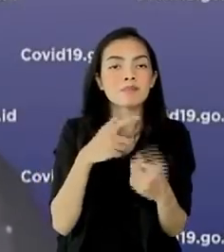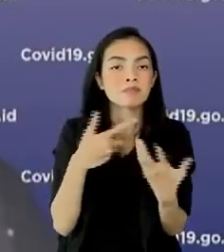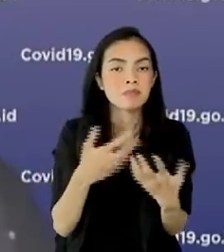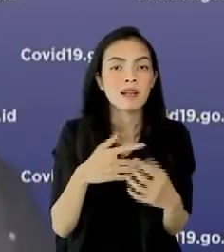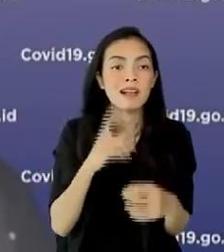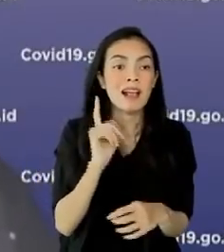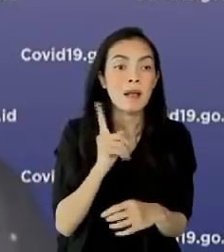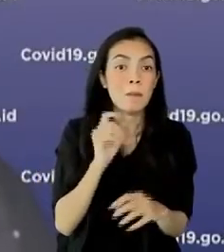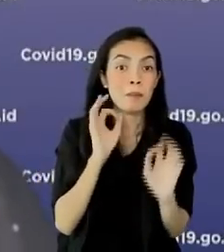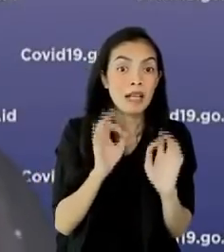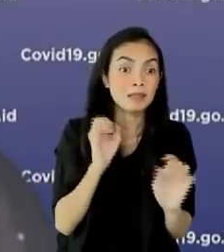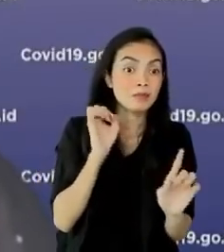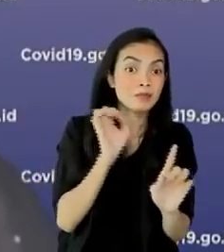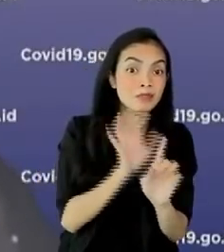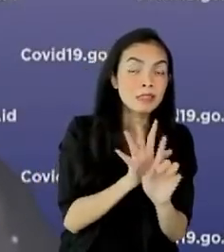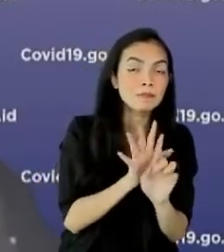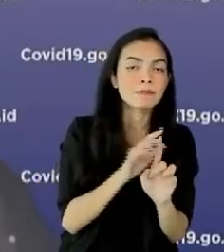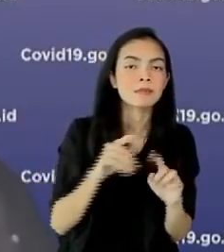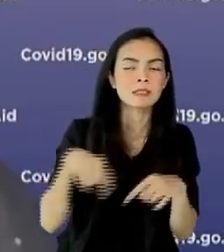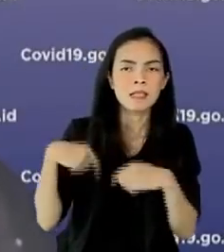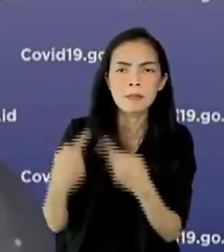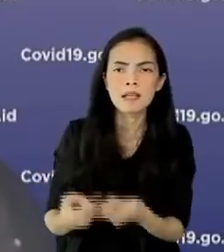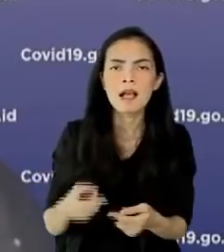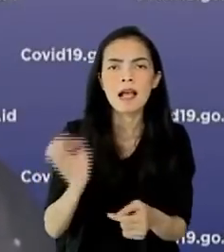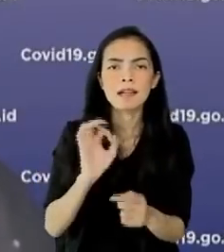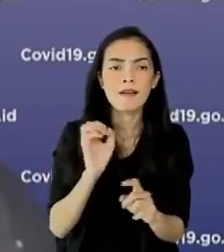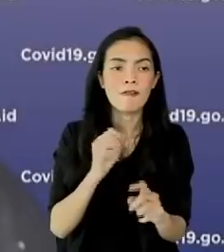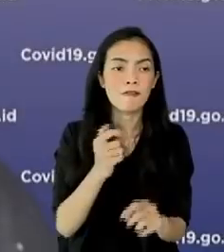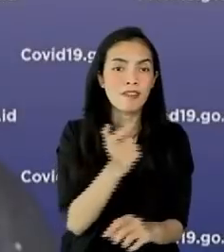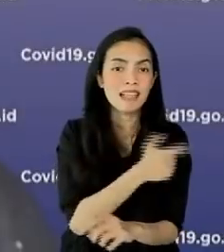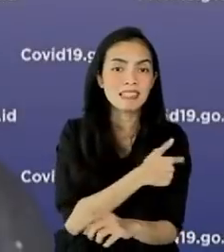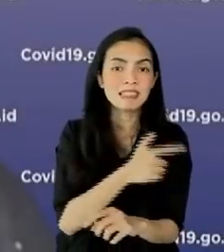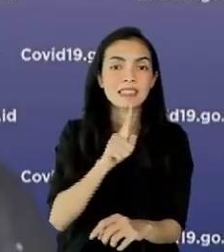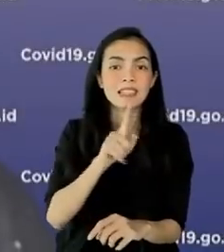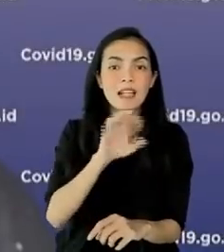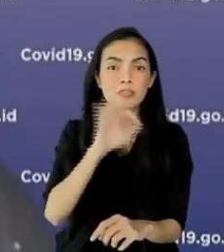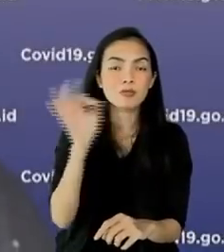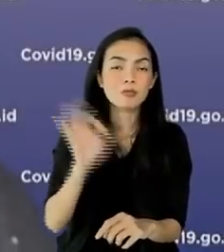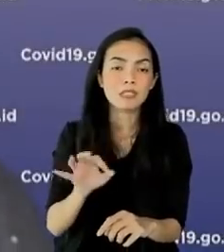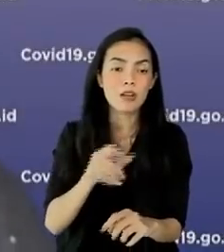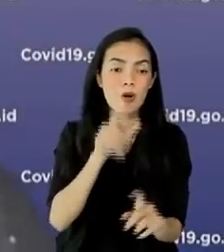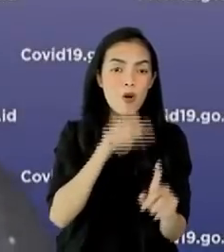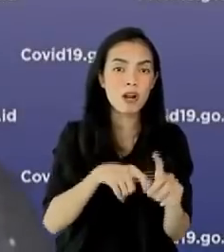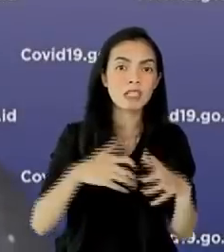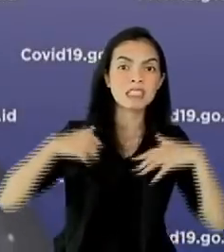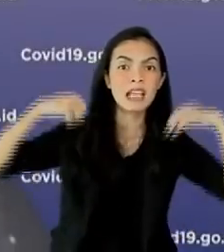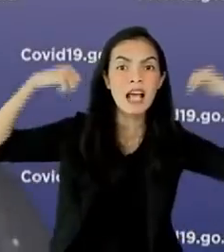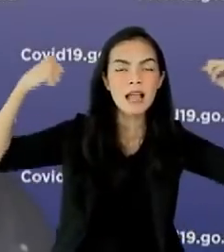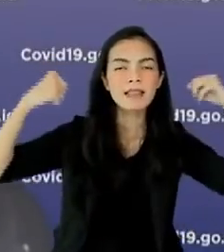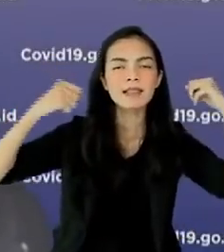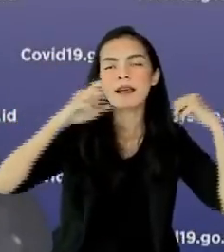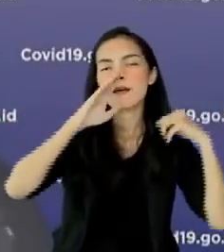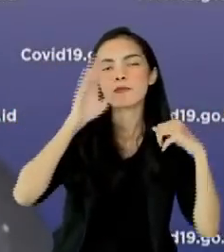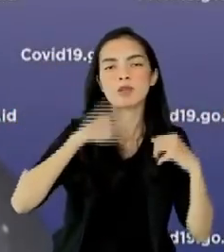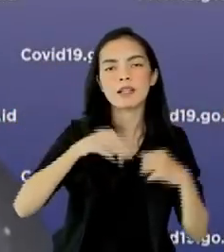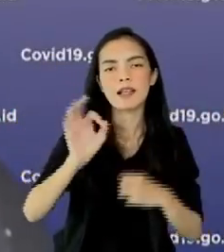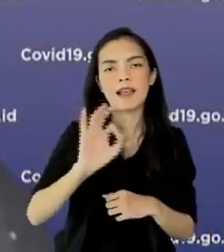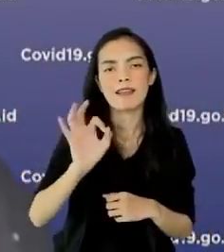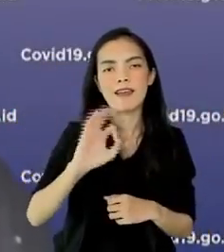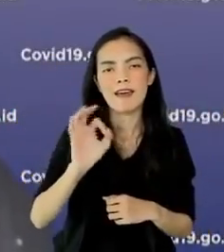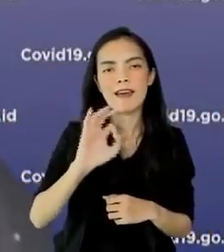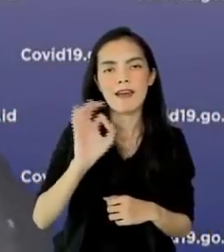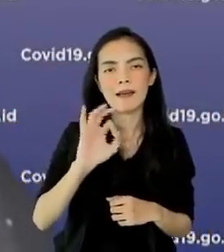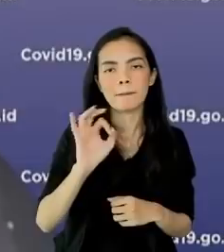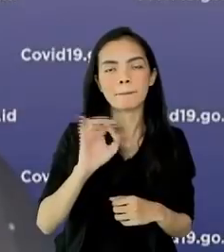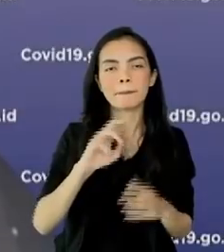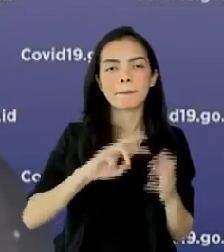terjadi infeksi, karena memang sampai dengan saat ini tidak ada vaksin yang mencegah 100% orang tidak akan terinfeksi COVID-19. Itu nggak ada. Vaksin manapun tidak